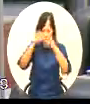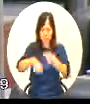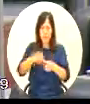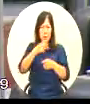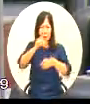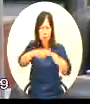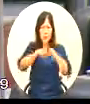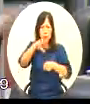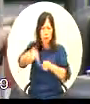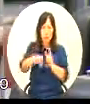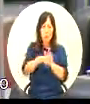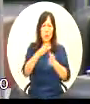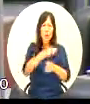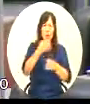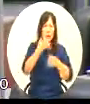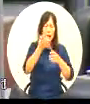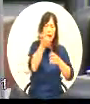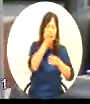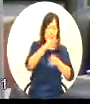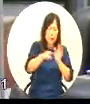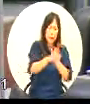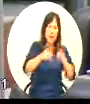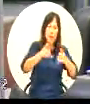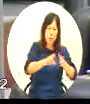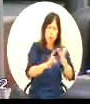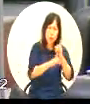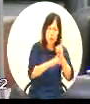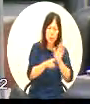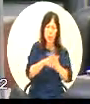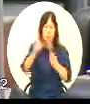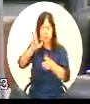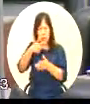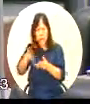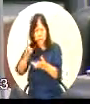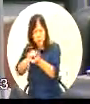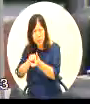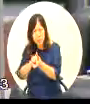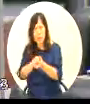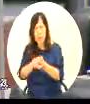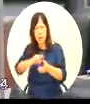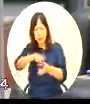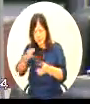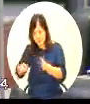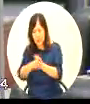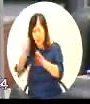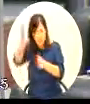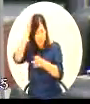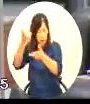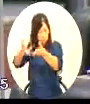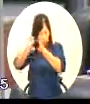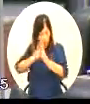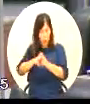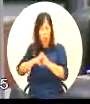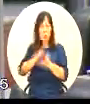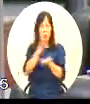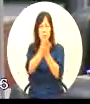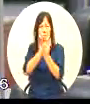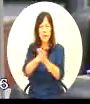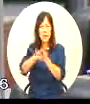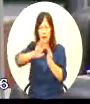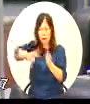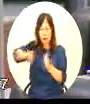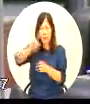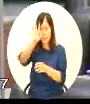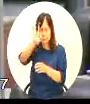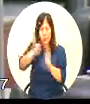冈山到鹿竹往茄萣，还是冈山往燕巢，还是冈山往下面的桥头，甚至另外一边我也有注意